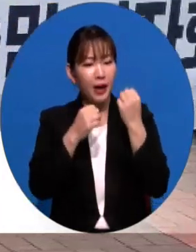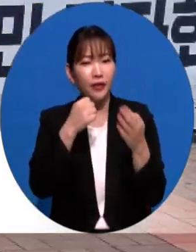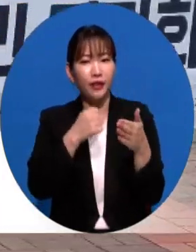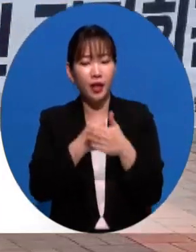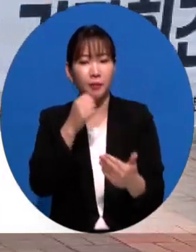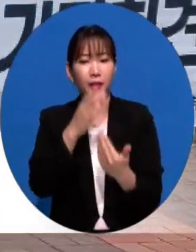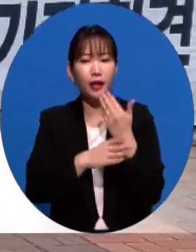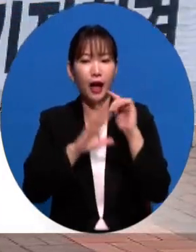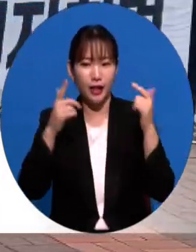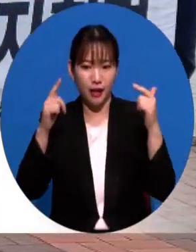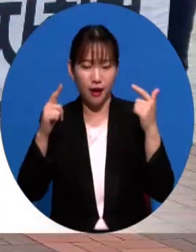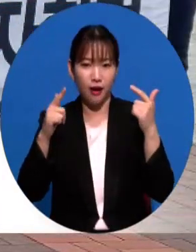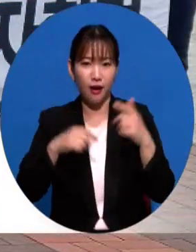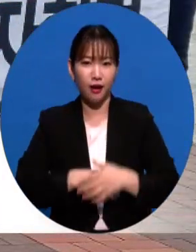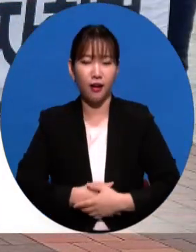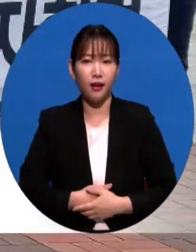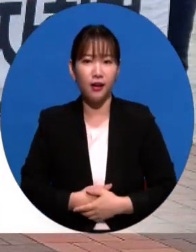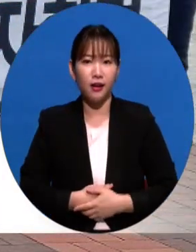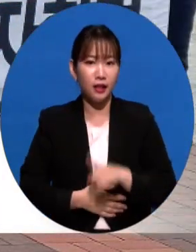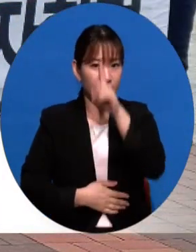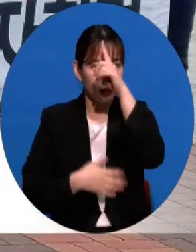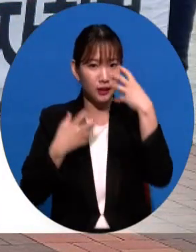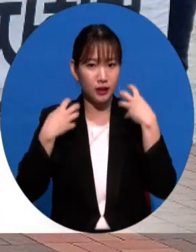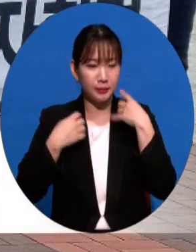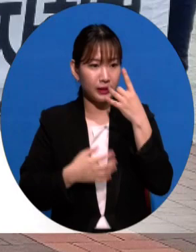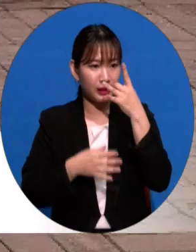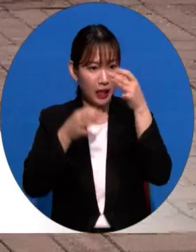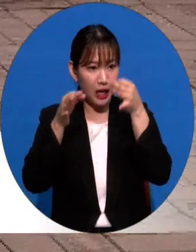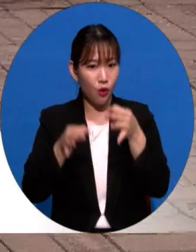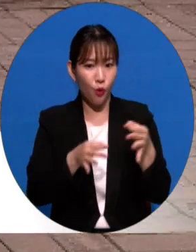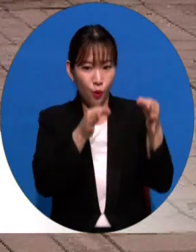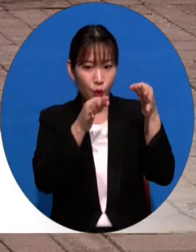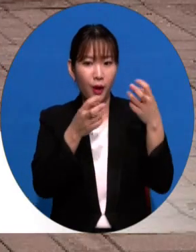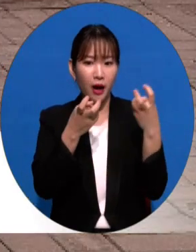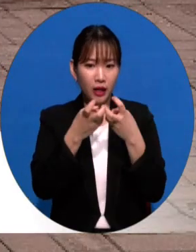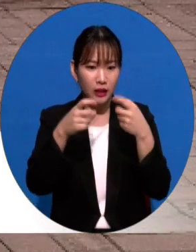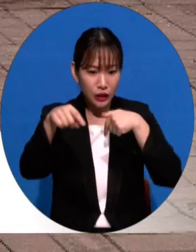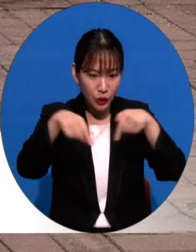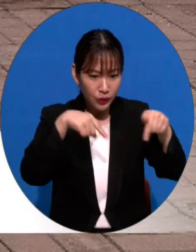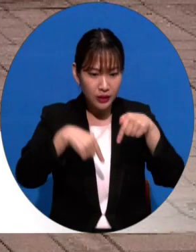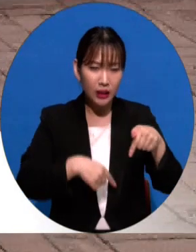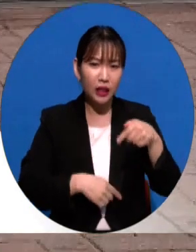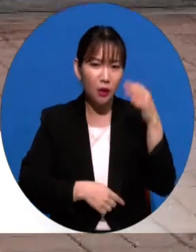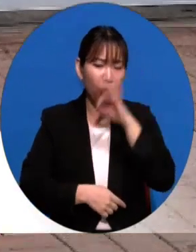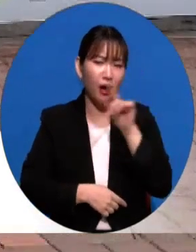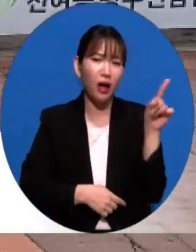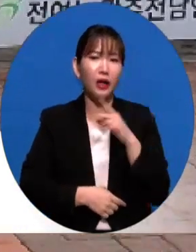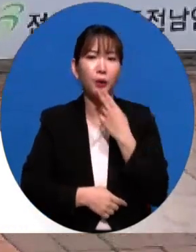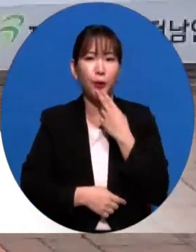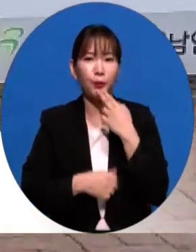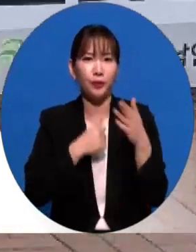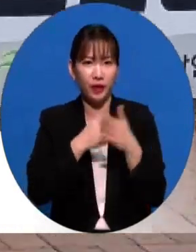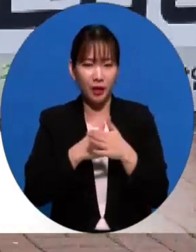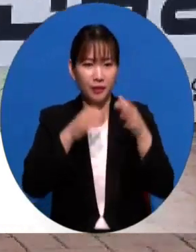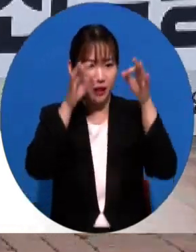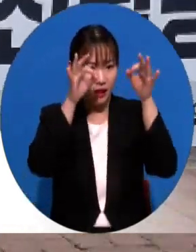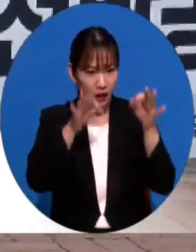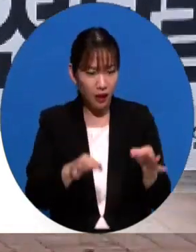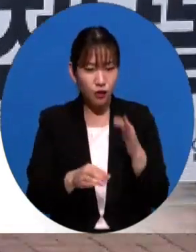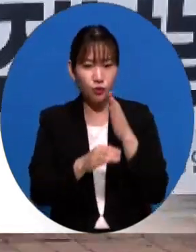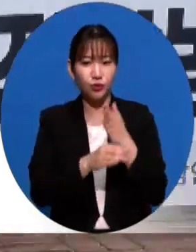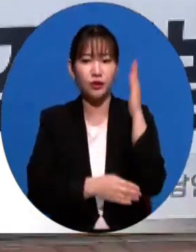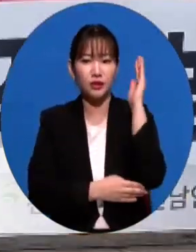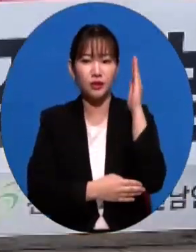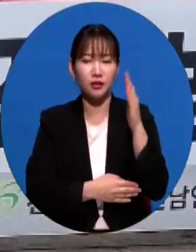많아서 생기는 것이 아니라며 정부의 쌀값 안정대책의 실효성에 전혀 없어 쌀값이 하락하고